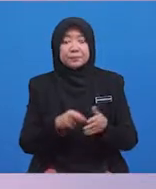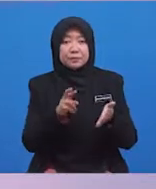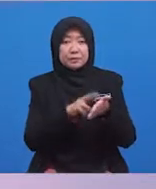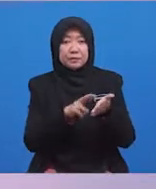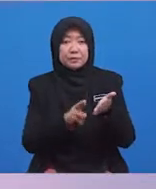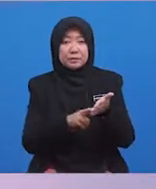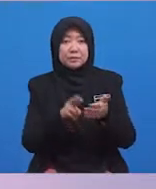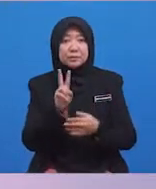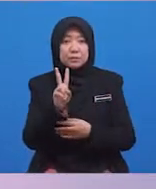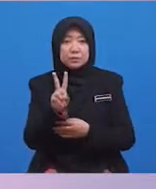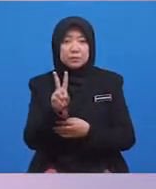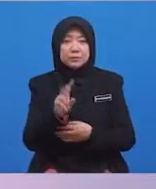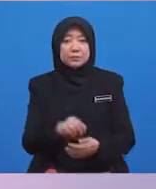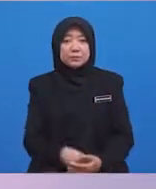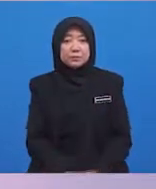kedua.